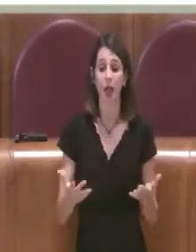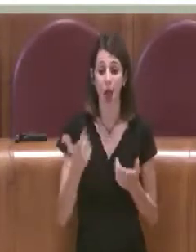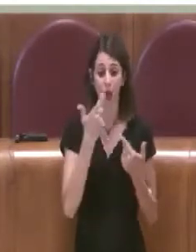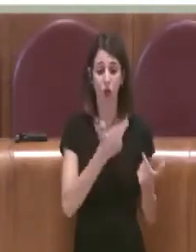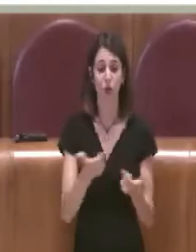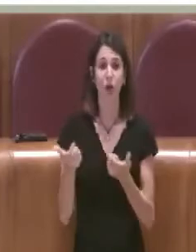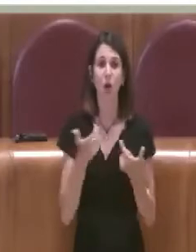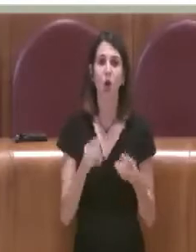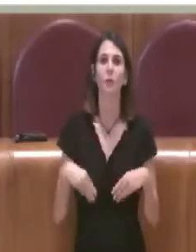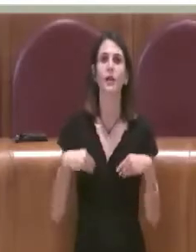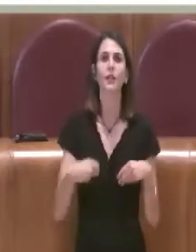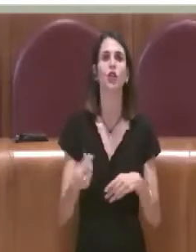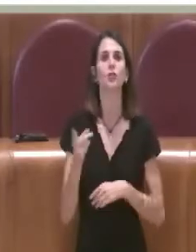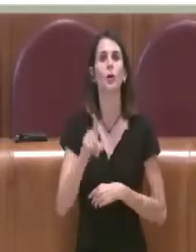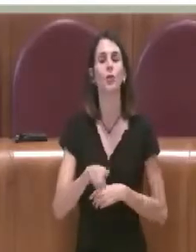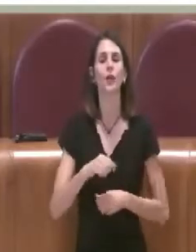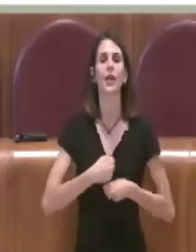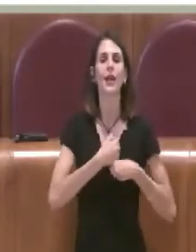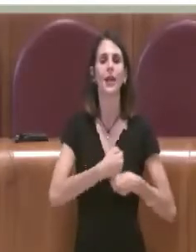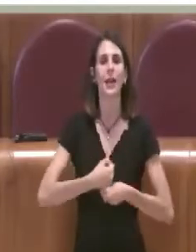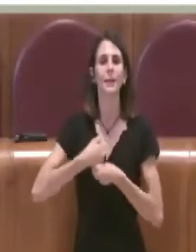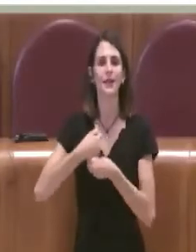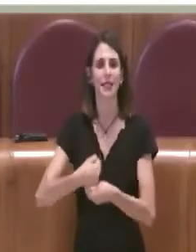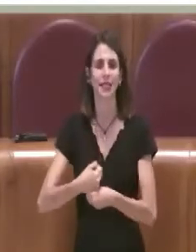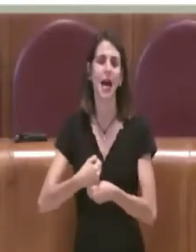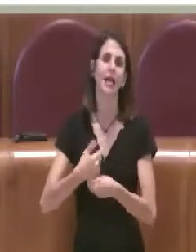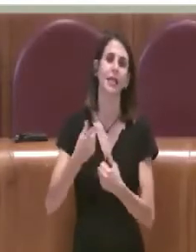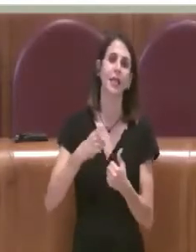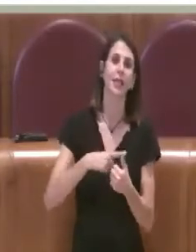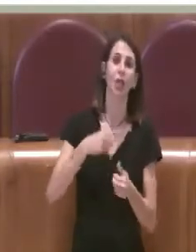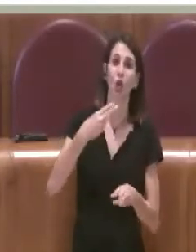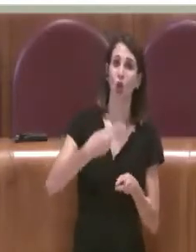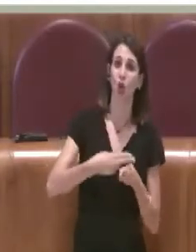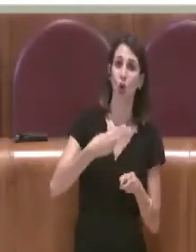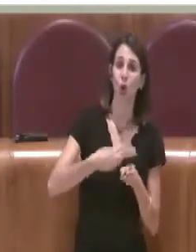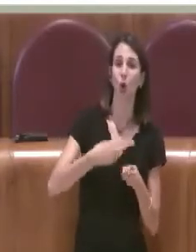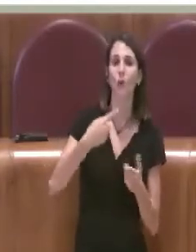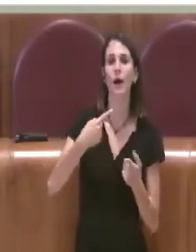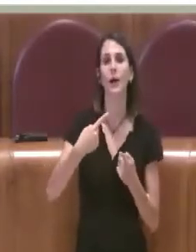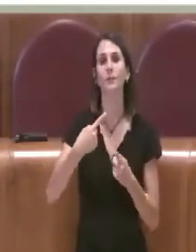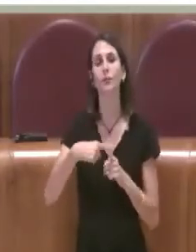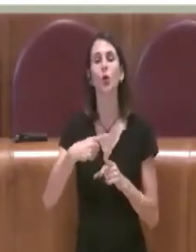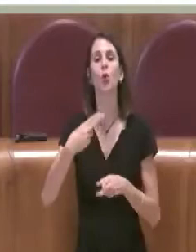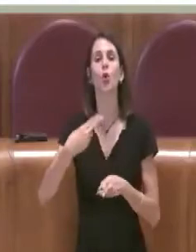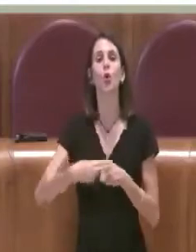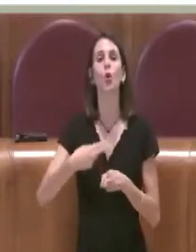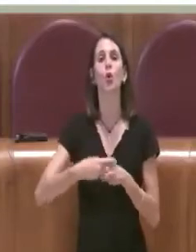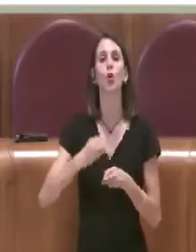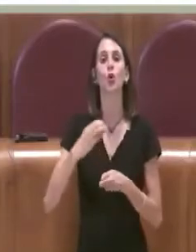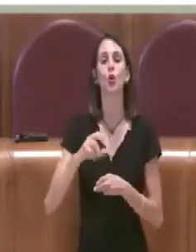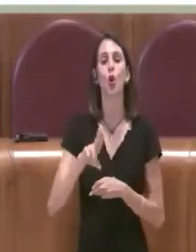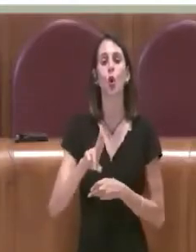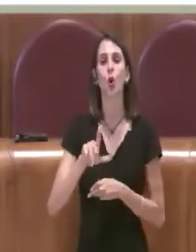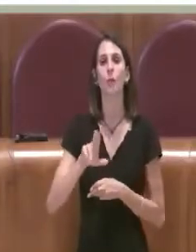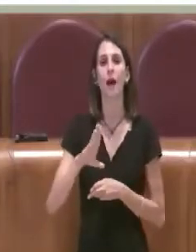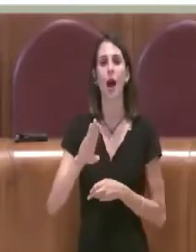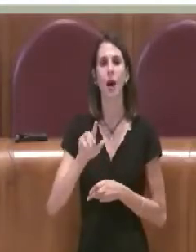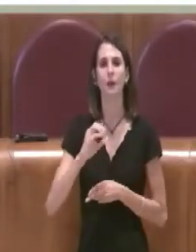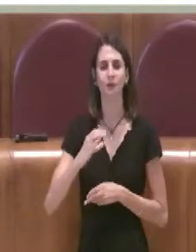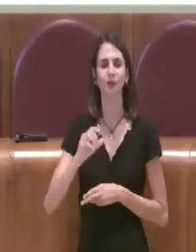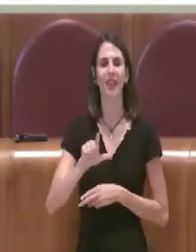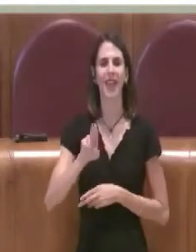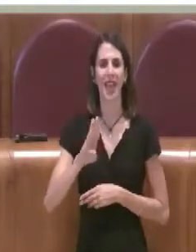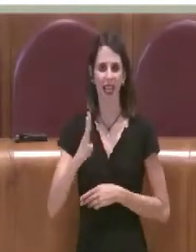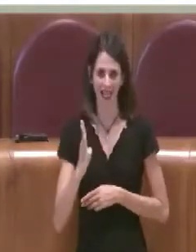partecipato anche dei rappresentanti sia della Roma che del Roma Club Testaccio, che evidentemente era venuto a conoscenza